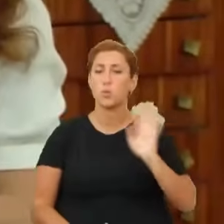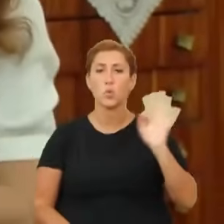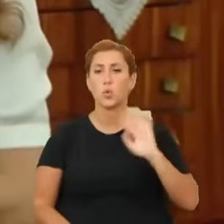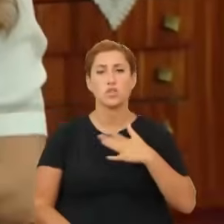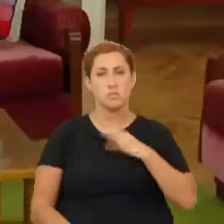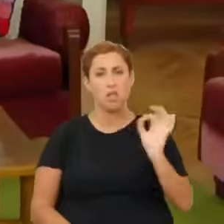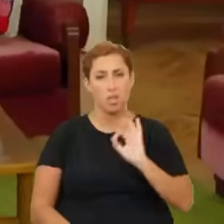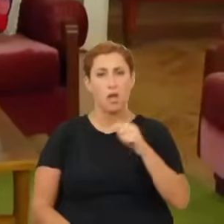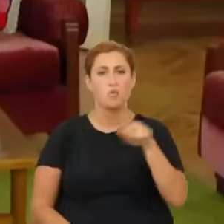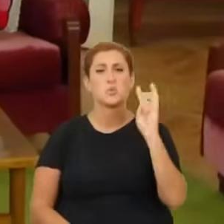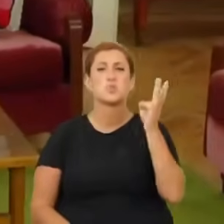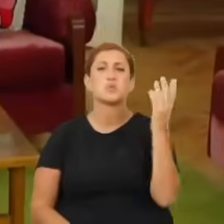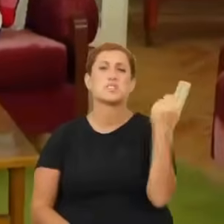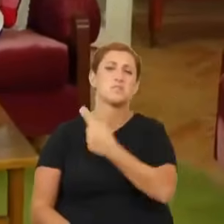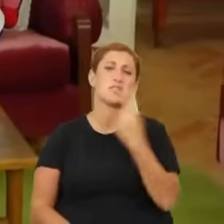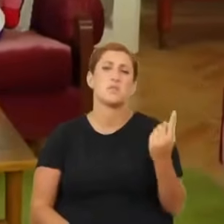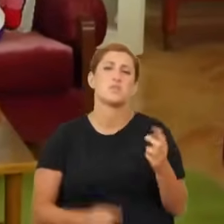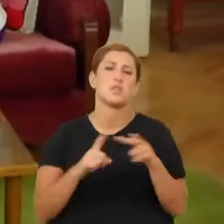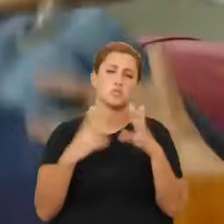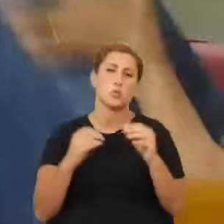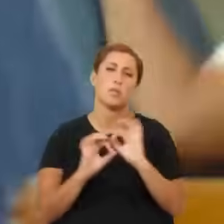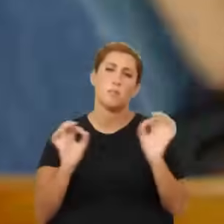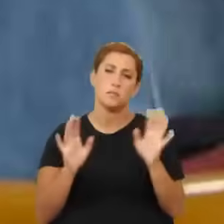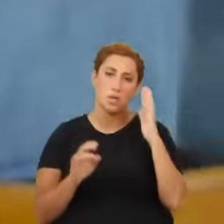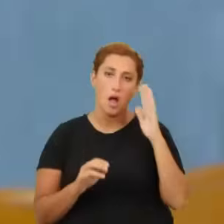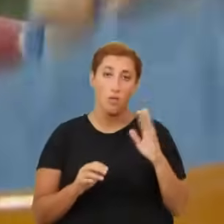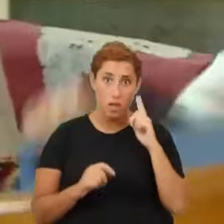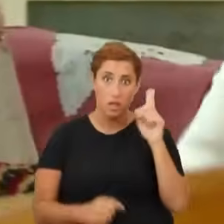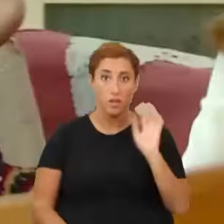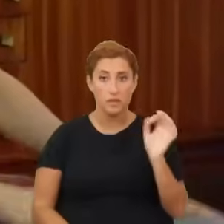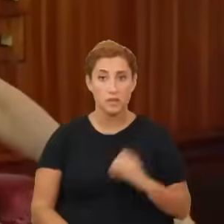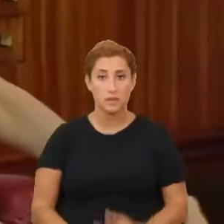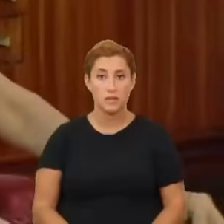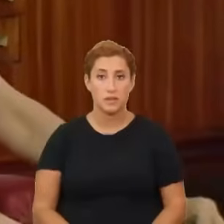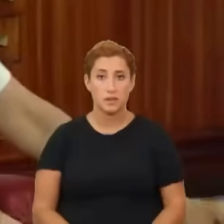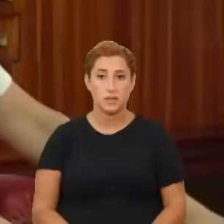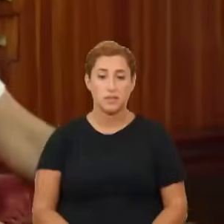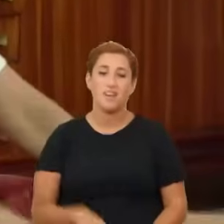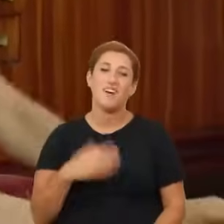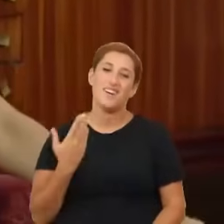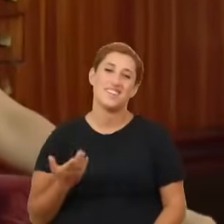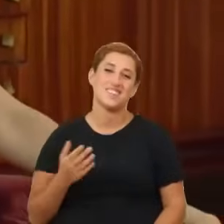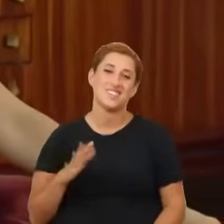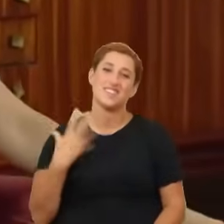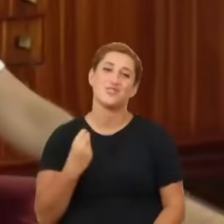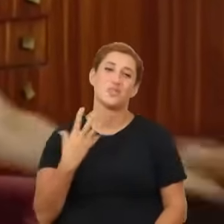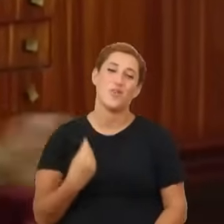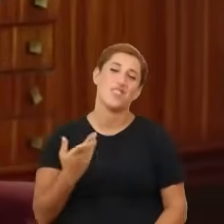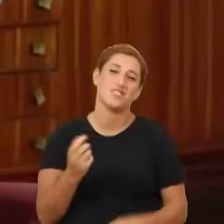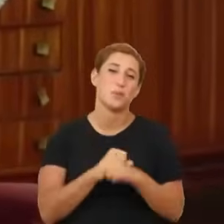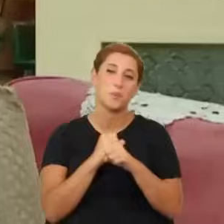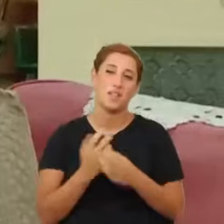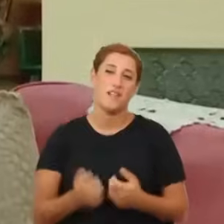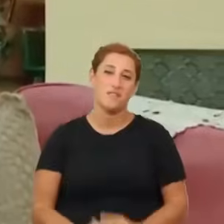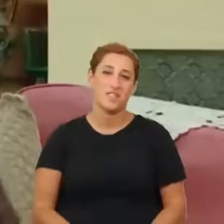yok canım, yeter bu. Zaten 3 günlüğüne gidiyoruz Nazlı. Çok iyi bu, çok sağ ol. Vallahi. Evet. Ay, ne kadar güzel olacak Gülden